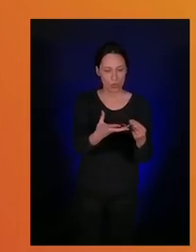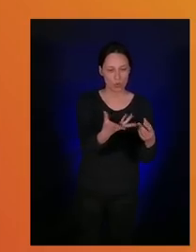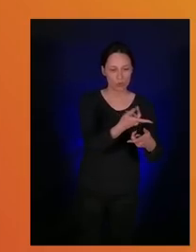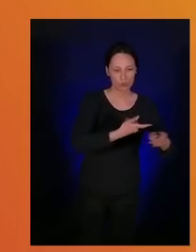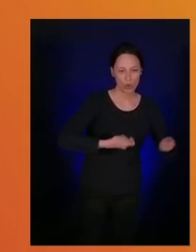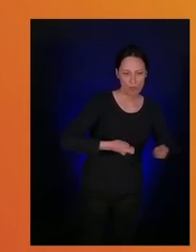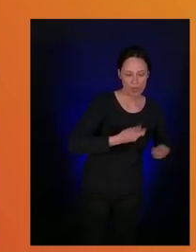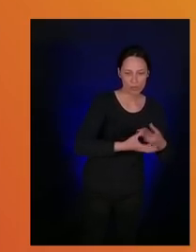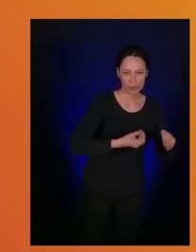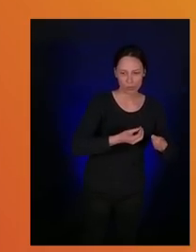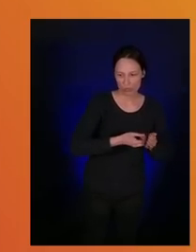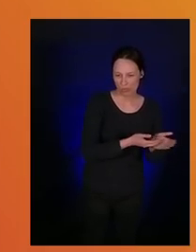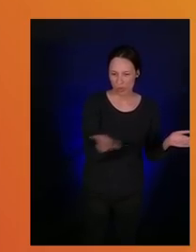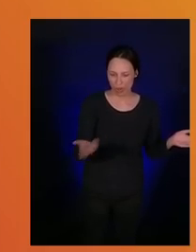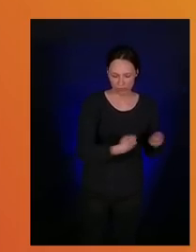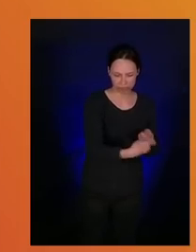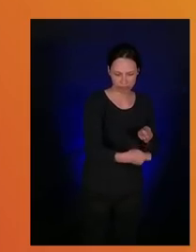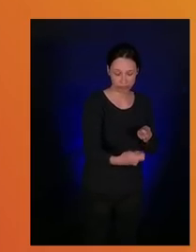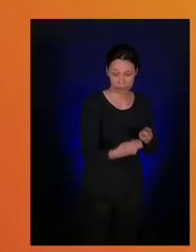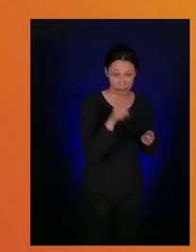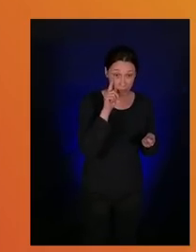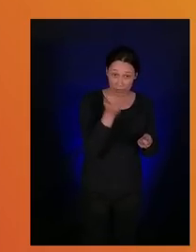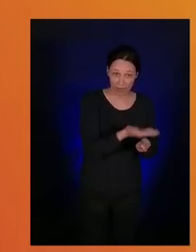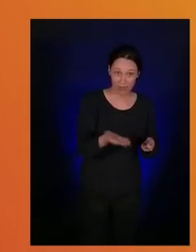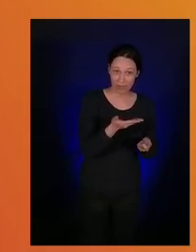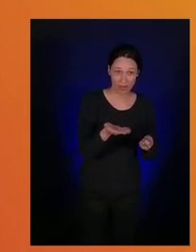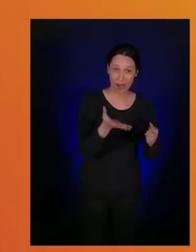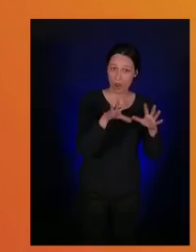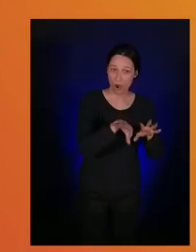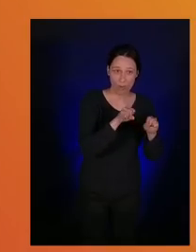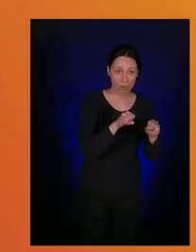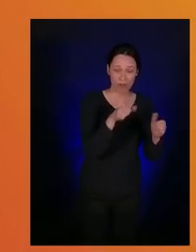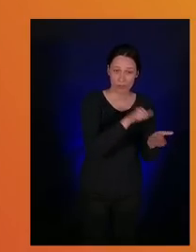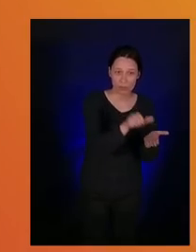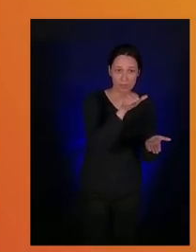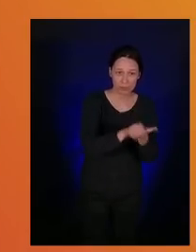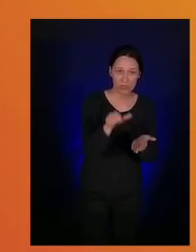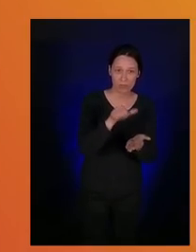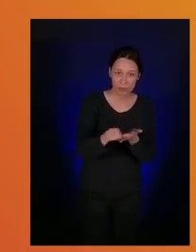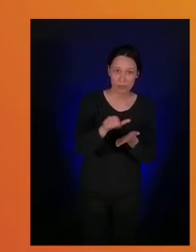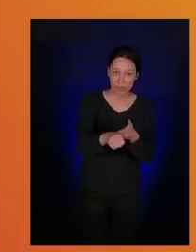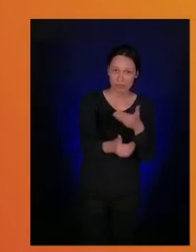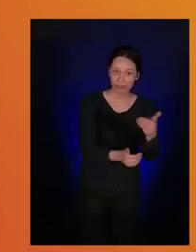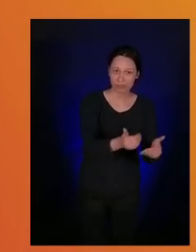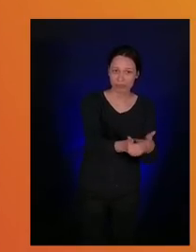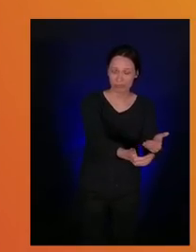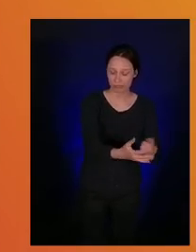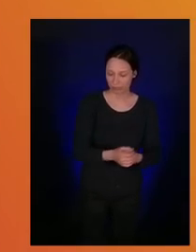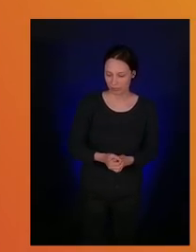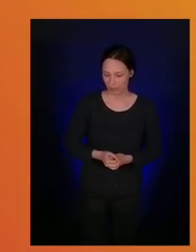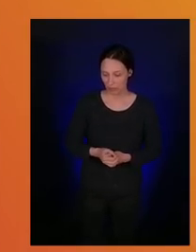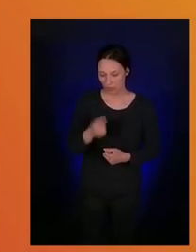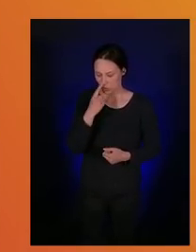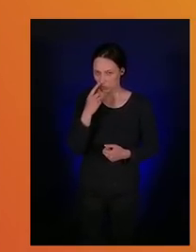subissons des suppressions d'emplois dans la grande distribution. Dans son histoire, la CGT n'a participé à son propre